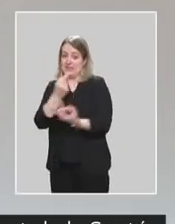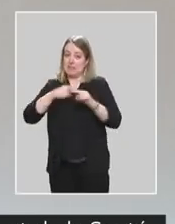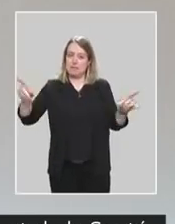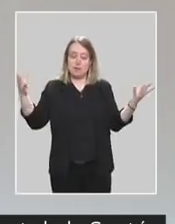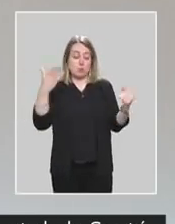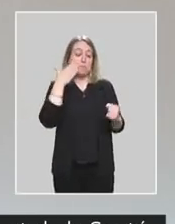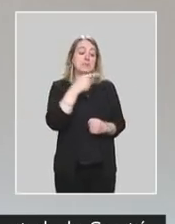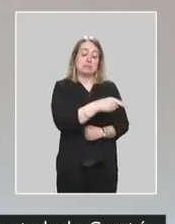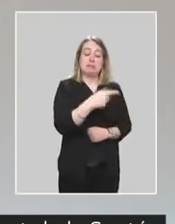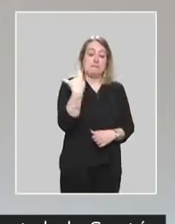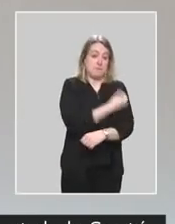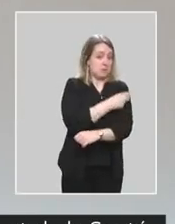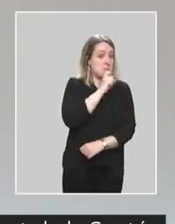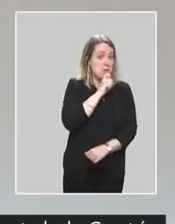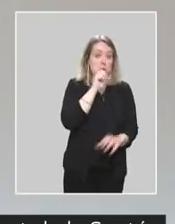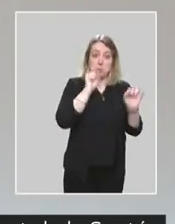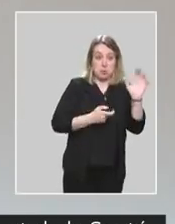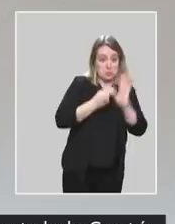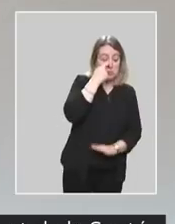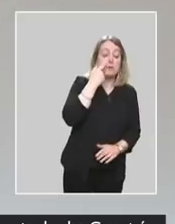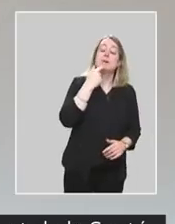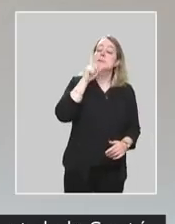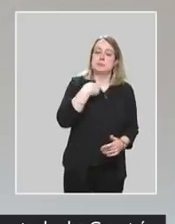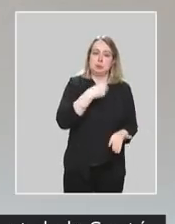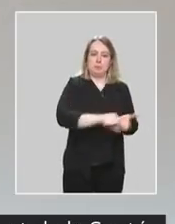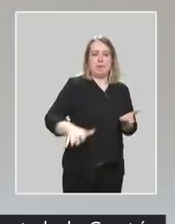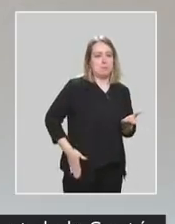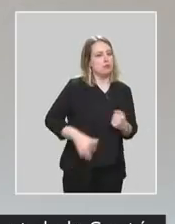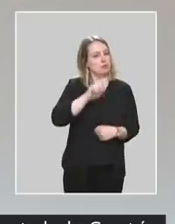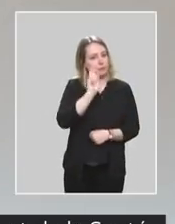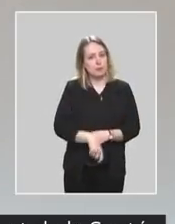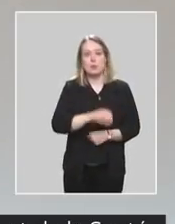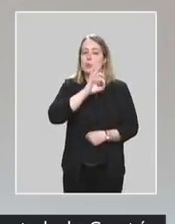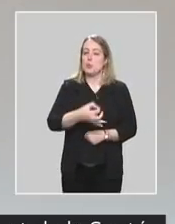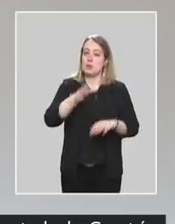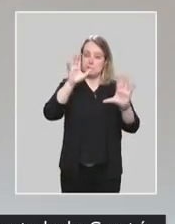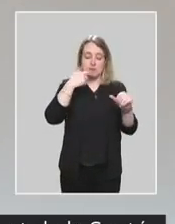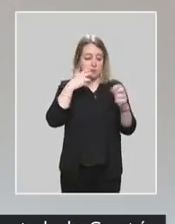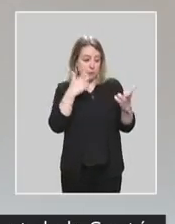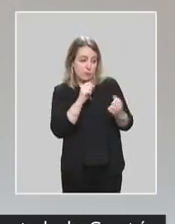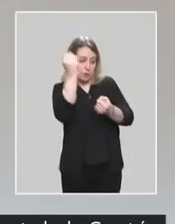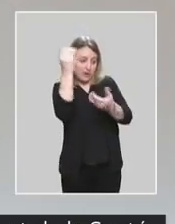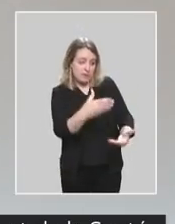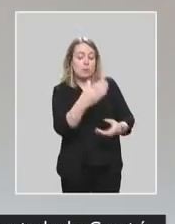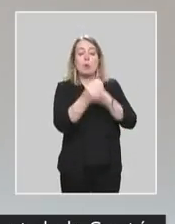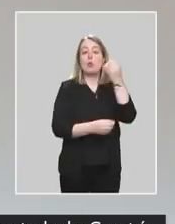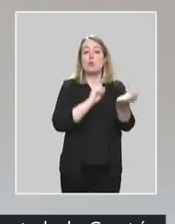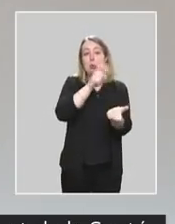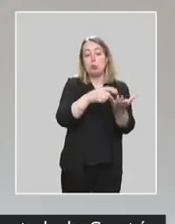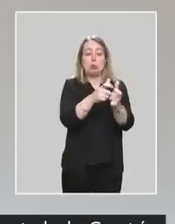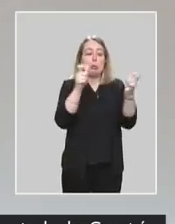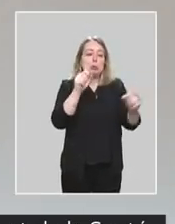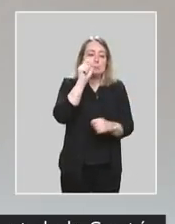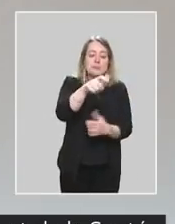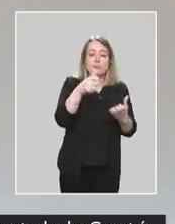qui n'est pas vacciné de se faire tester, certes à ses frais, pour pouvoir accéder à un événement, à un établissement recevant du public, ou